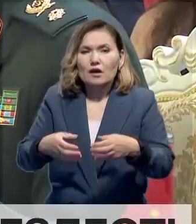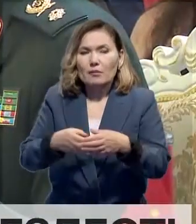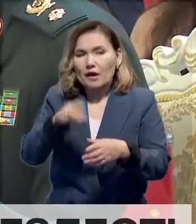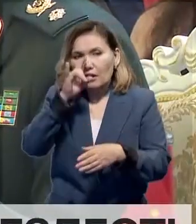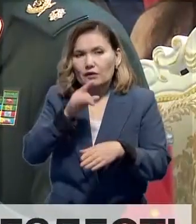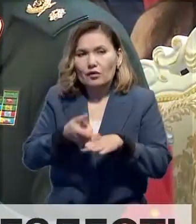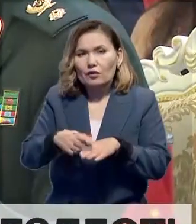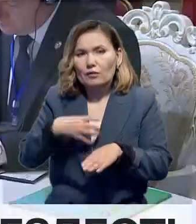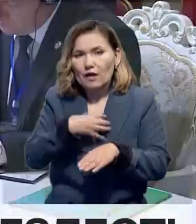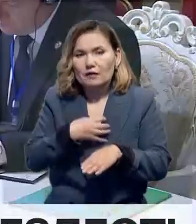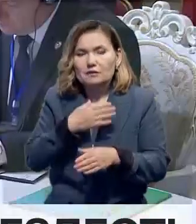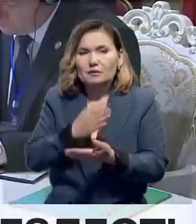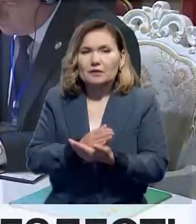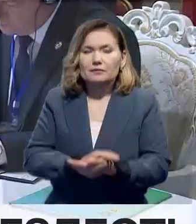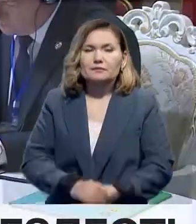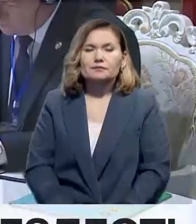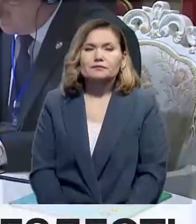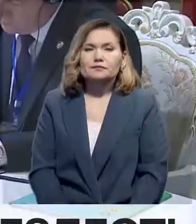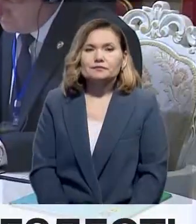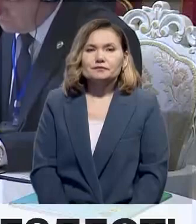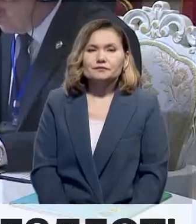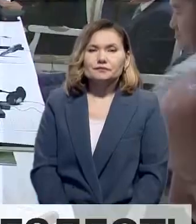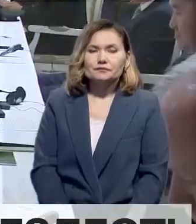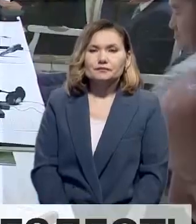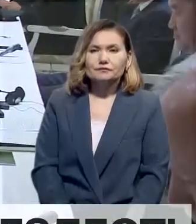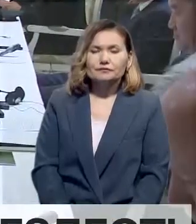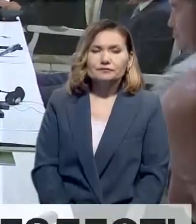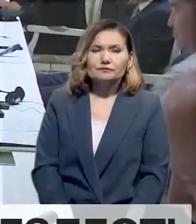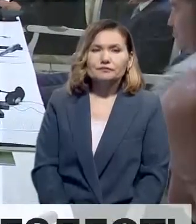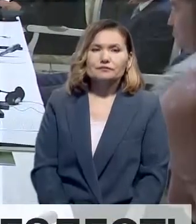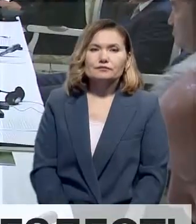Қазақстан маңызды рөлге ие. Аршын Кемелжан, Радик Жакупов, Хабар 24, Алматыдан.